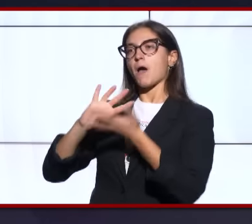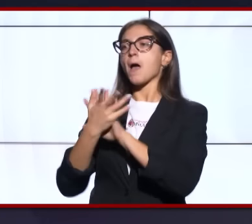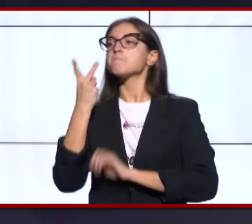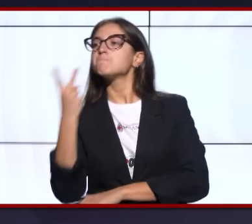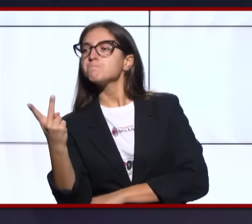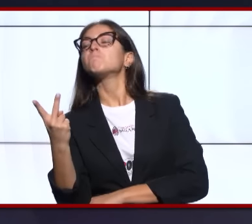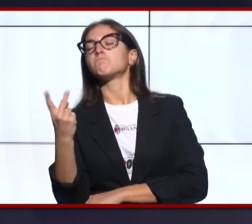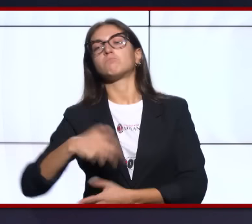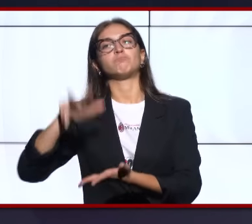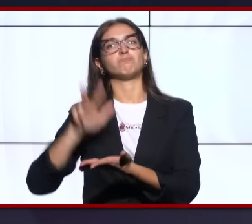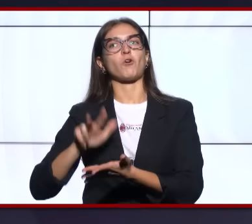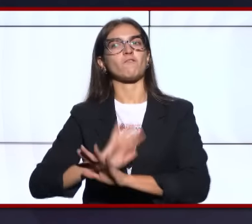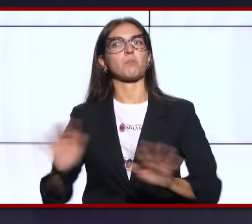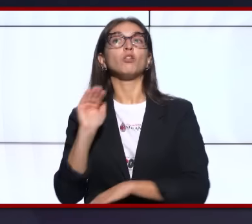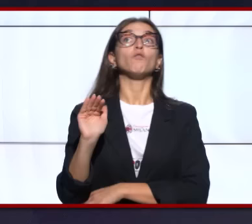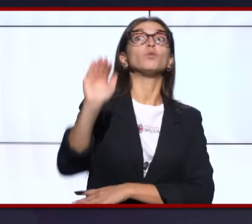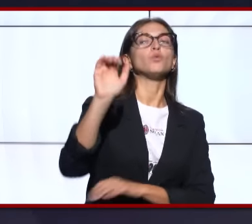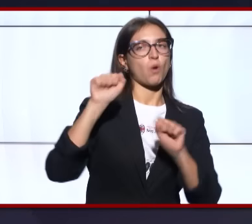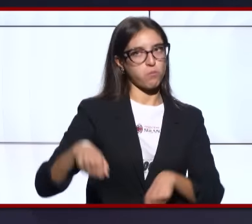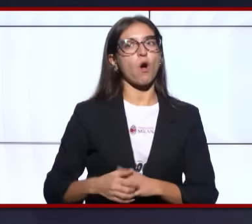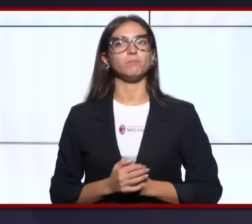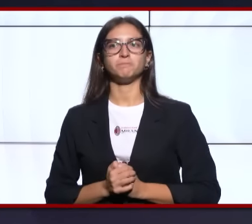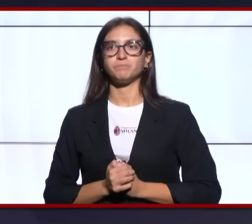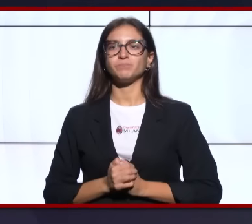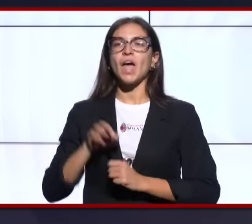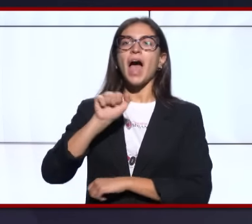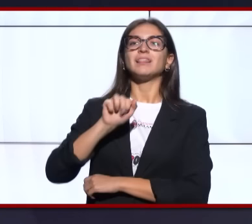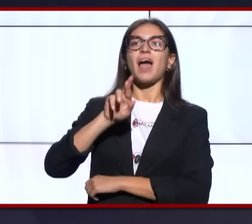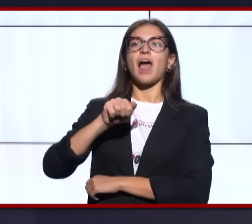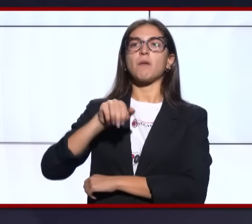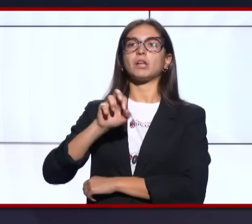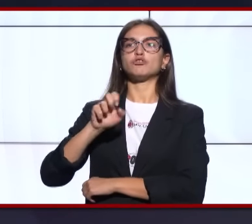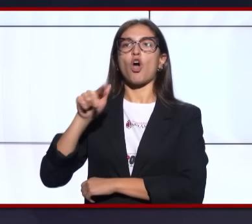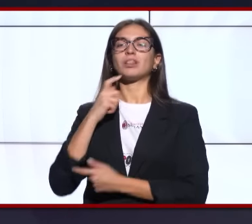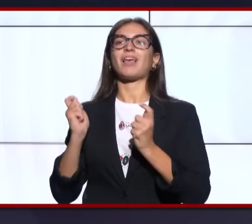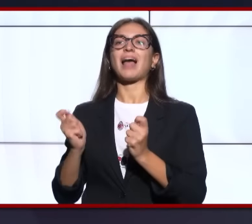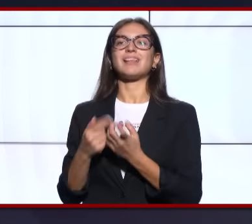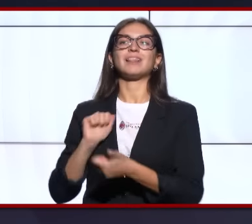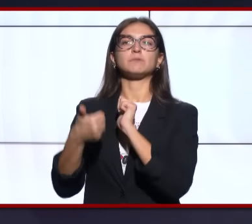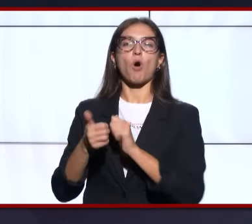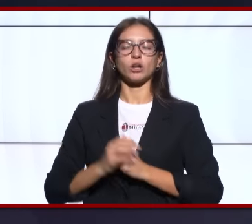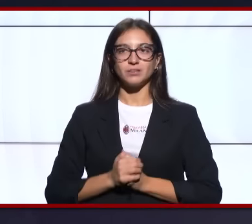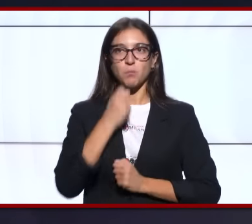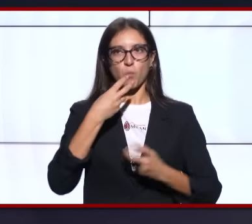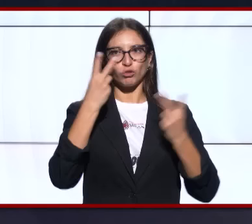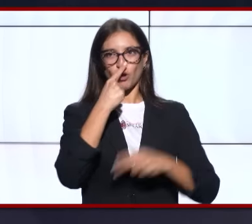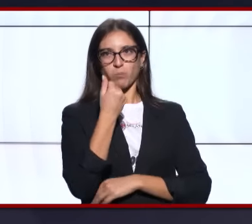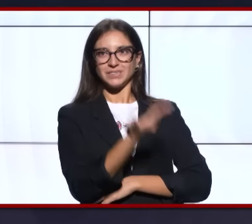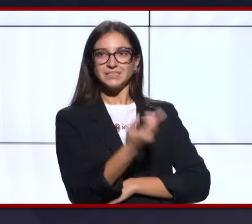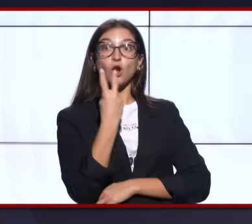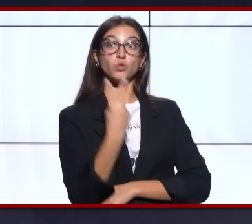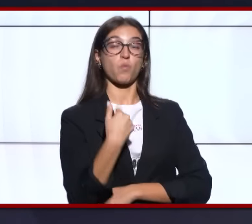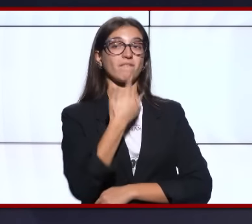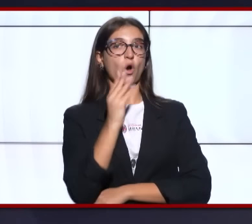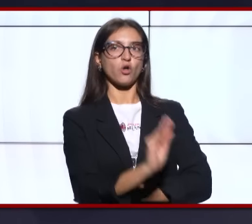giocato con grande grande futuro Andrea Ramazzotti Gazzetta dello Sport Sì Salve Mister due cose la